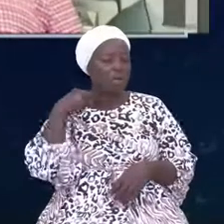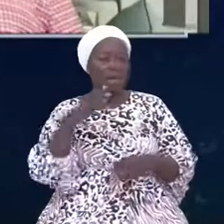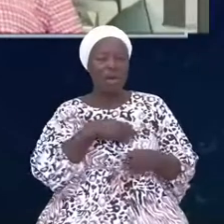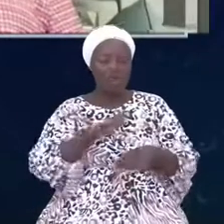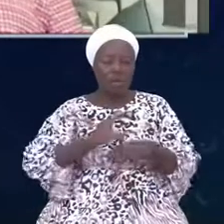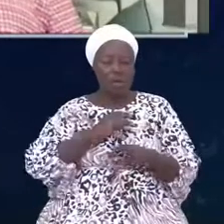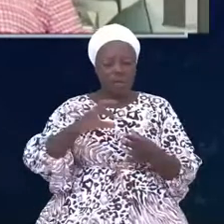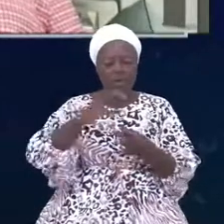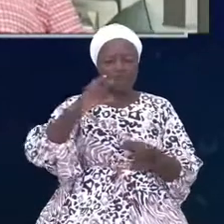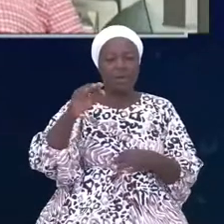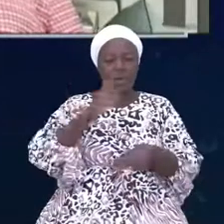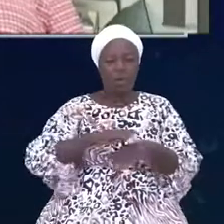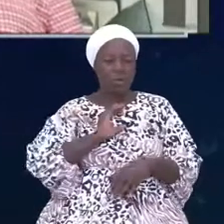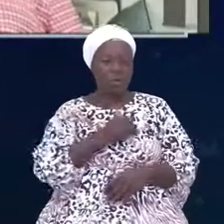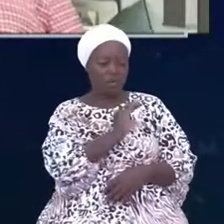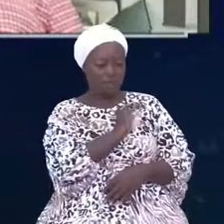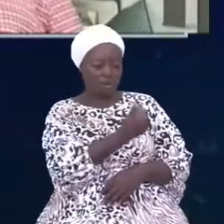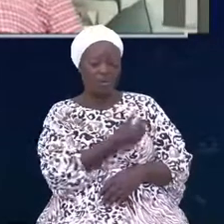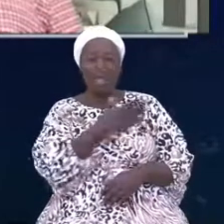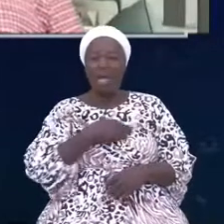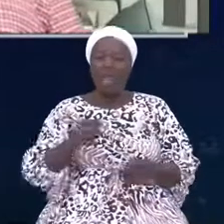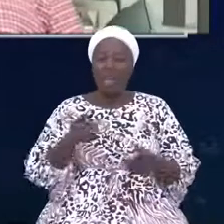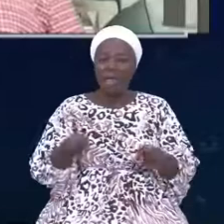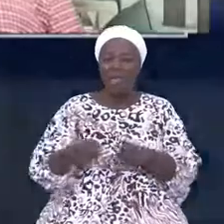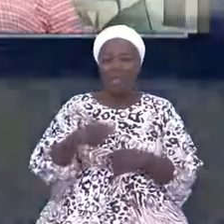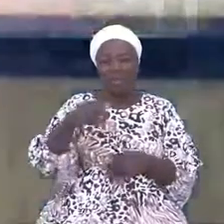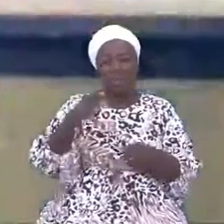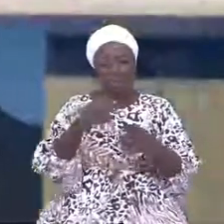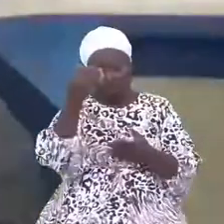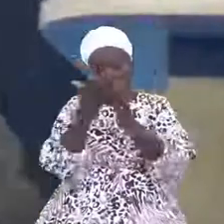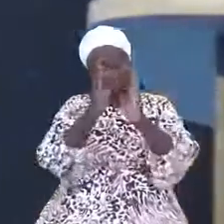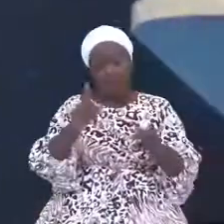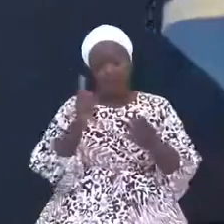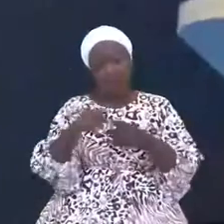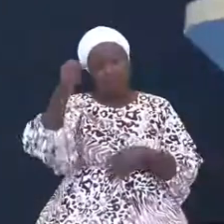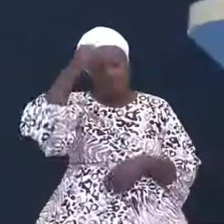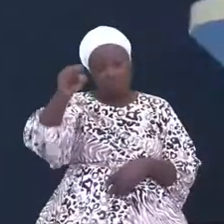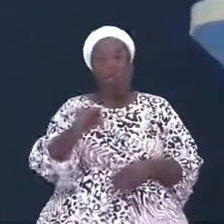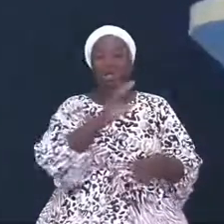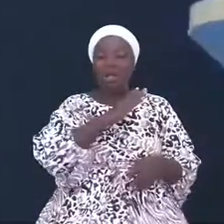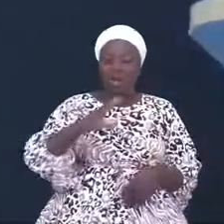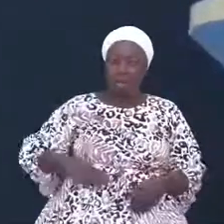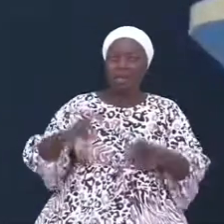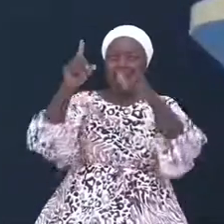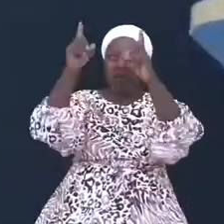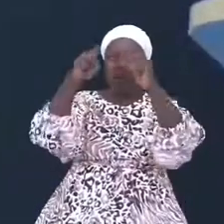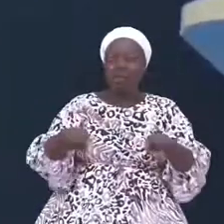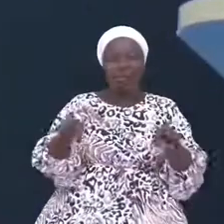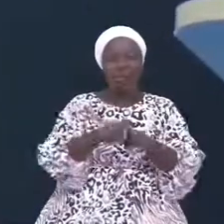mains, sur nos coups, dans notre esprit, dans notre âme. Esclaves